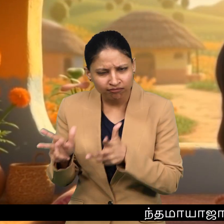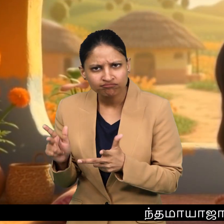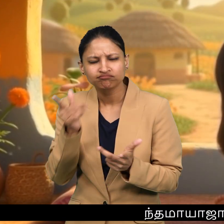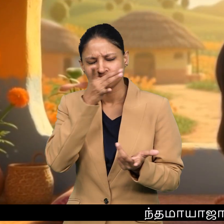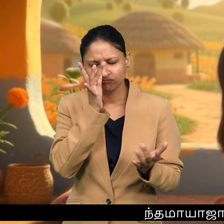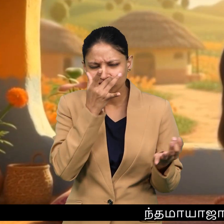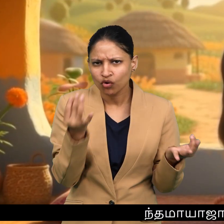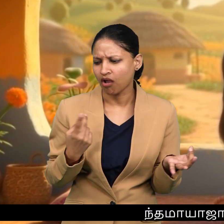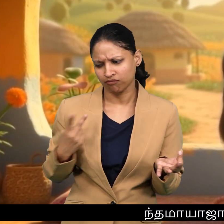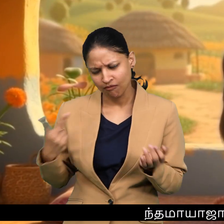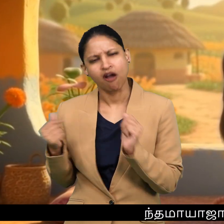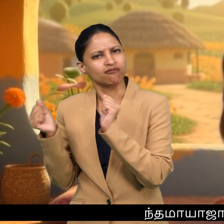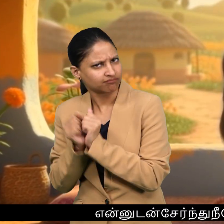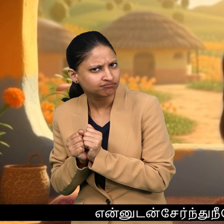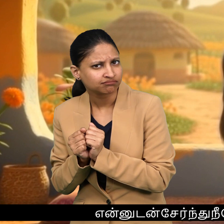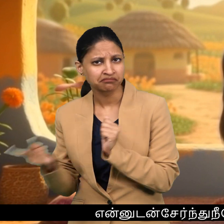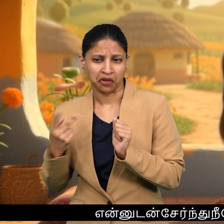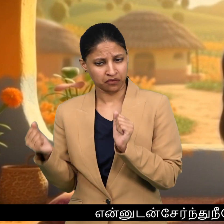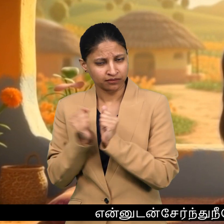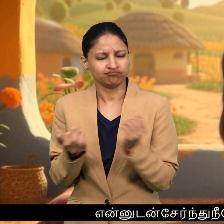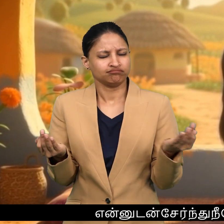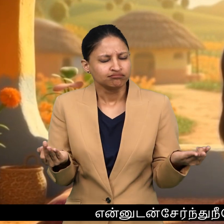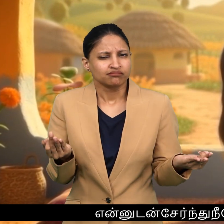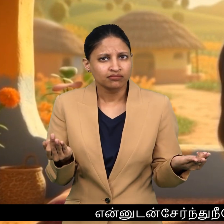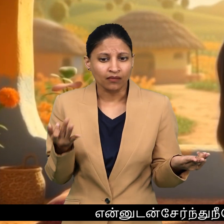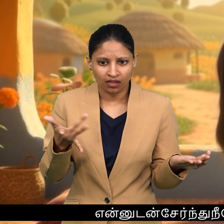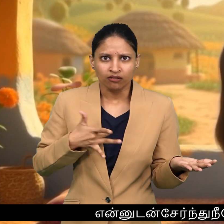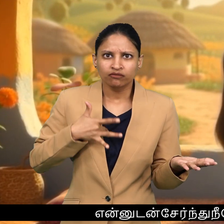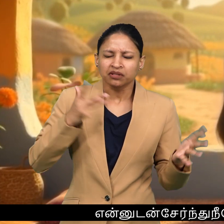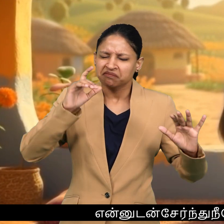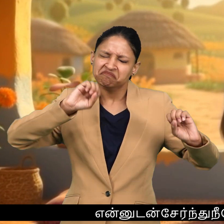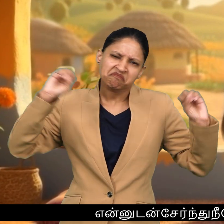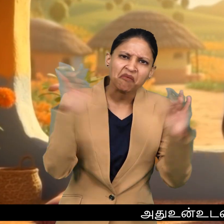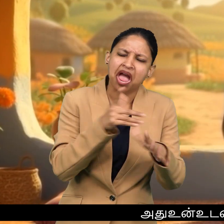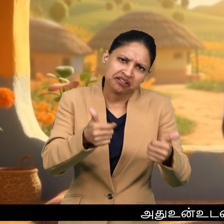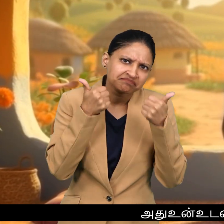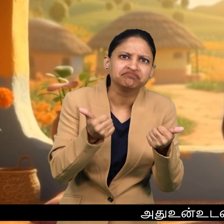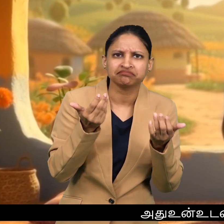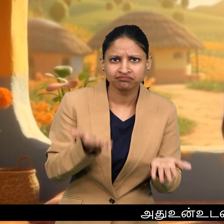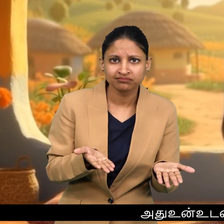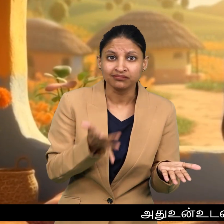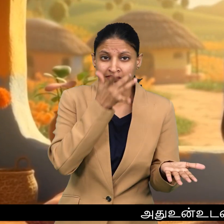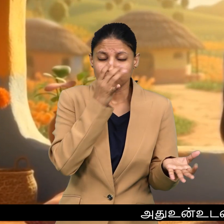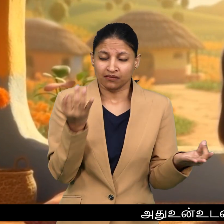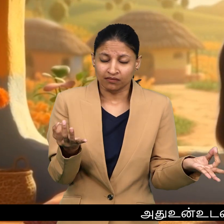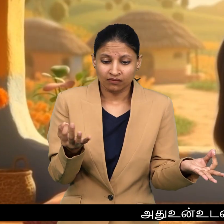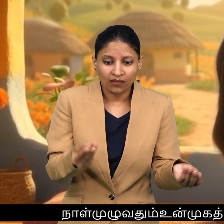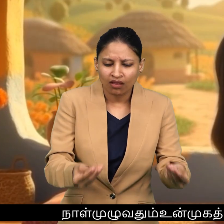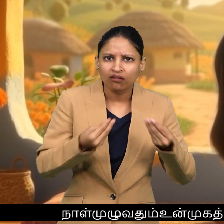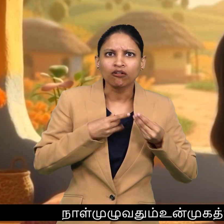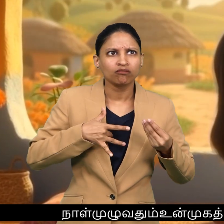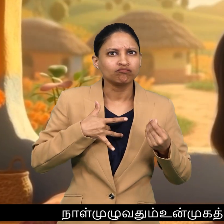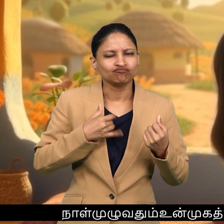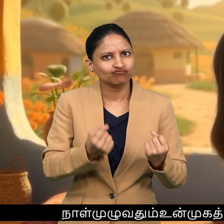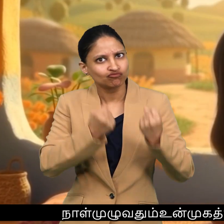அப்படியானால் இந்த மாயாஜாலத்தை முயற்சி செய். என்னுடன் சேர்ந்து நீ கொஞ்சம் யோகா செய்து பார். அது உன் உடலை